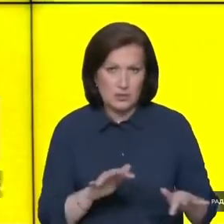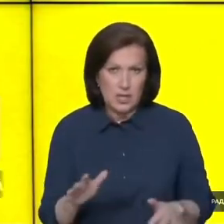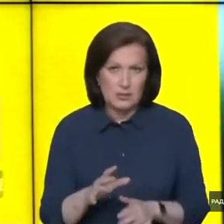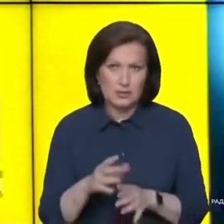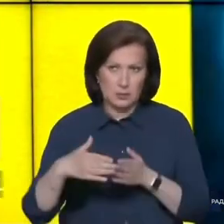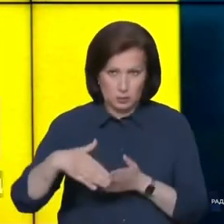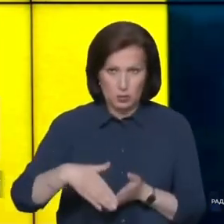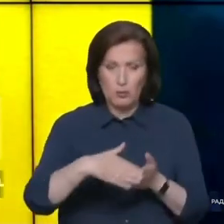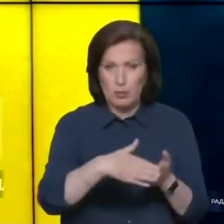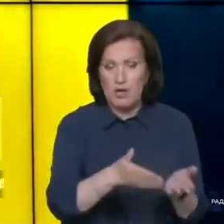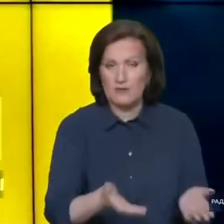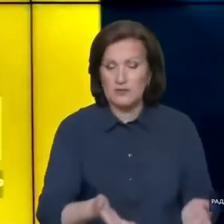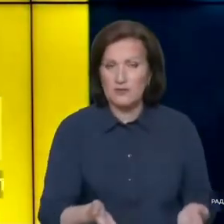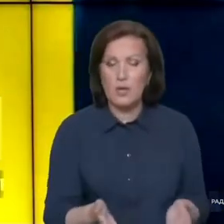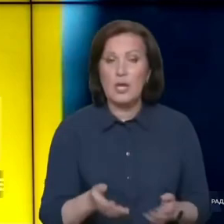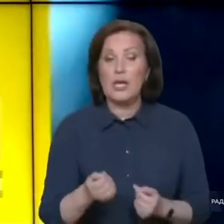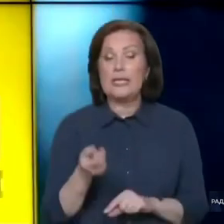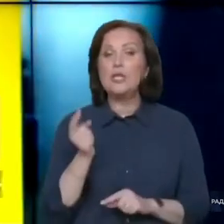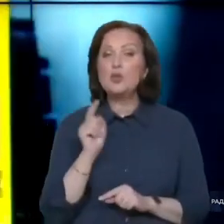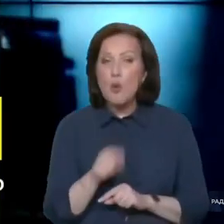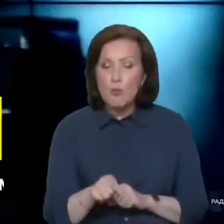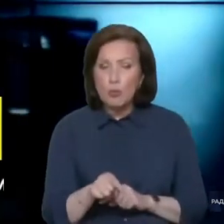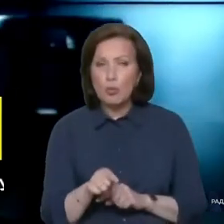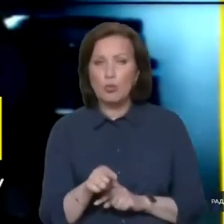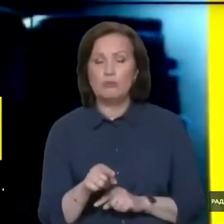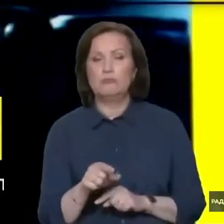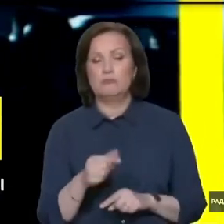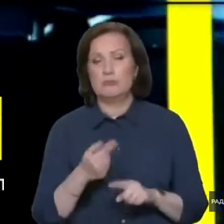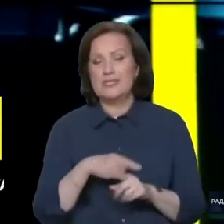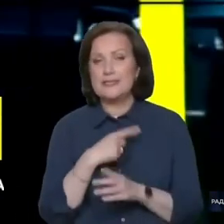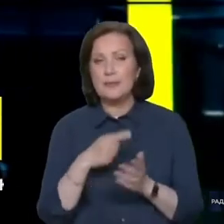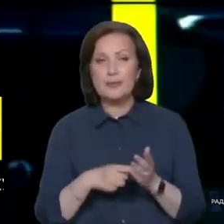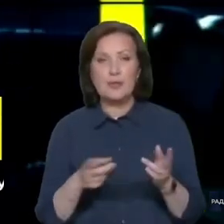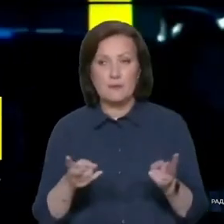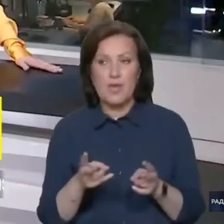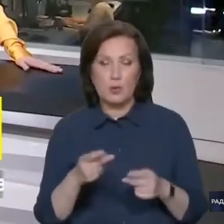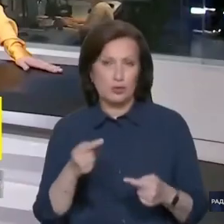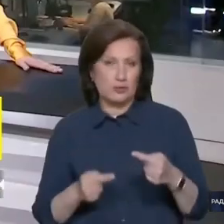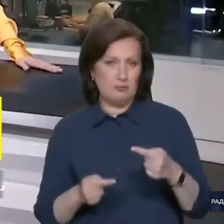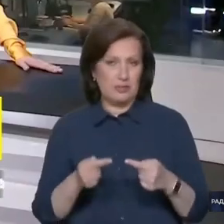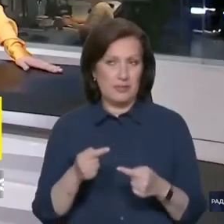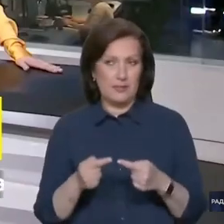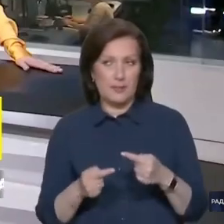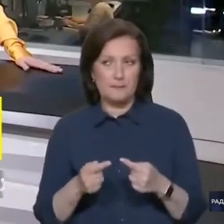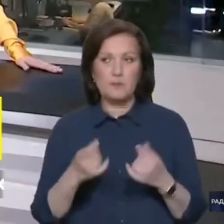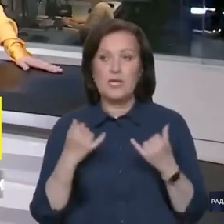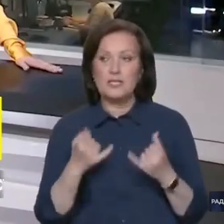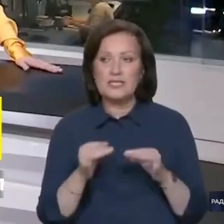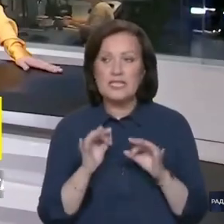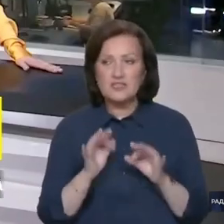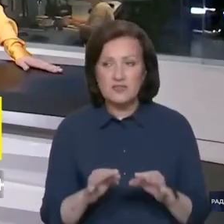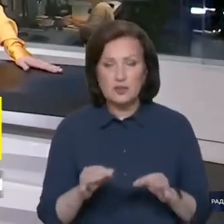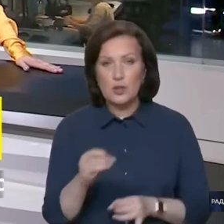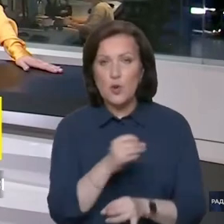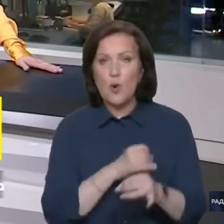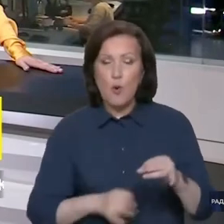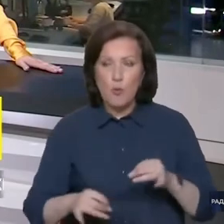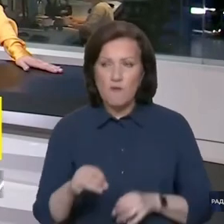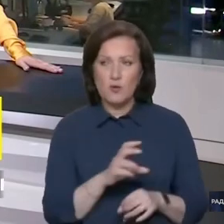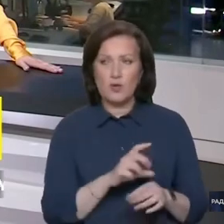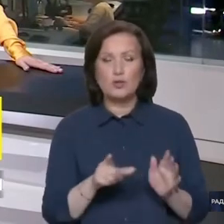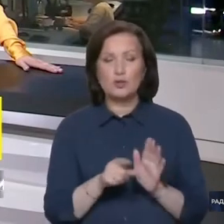числі судоплавство. І тому це питання також спірне. Тобто зараз, звичайно, обговорюється, щоб